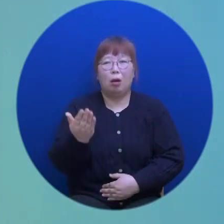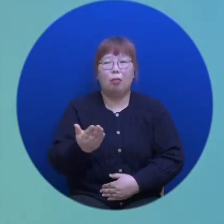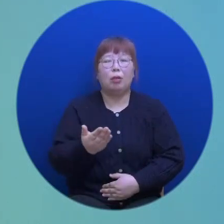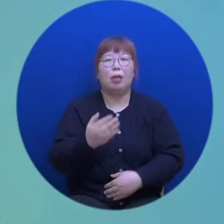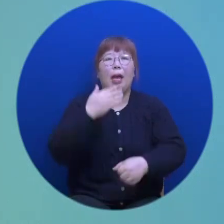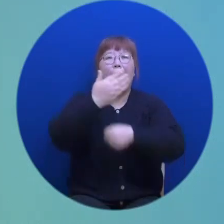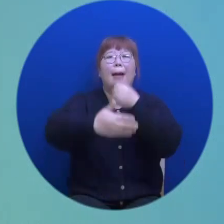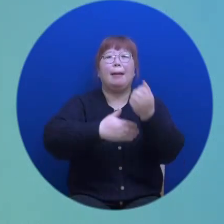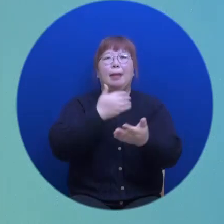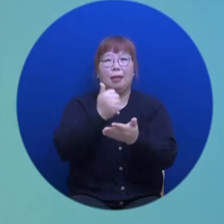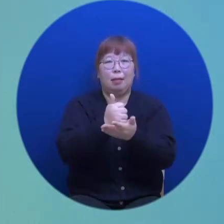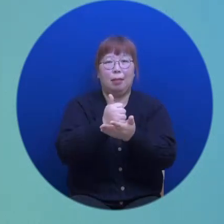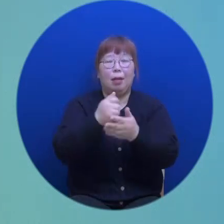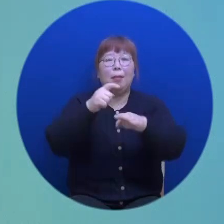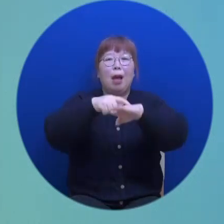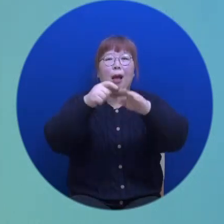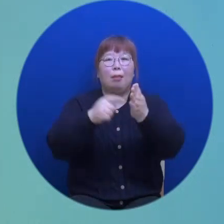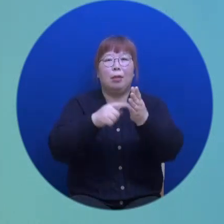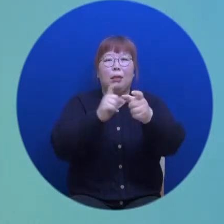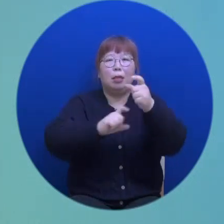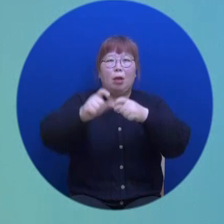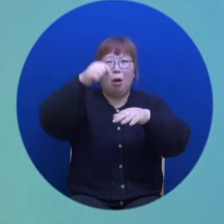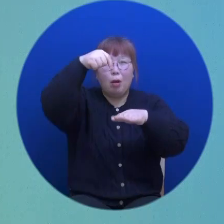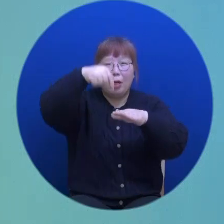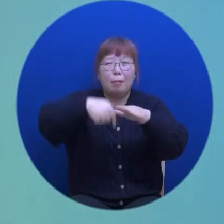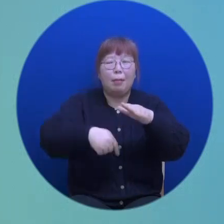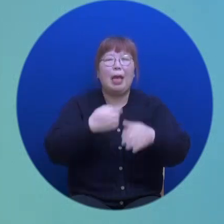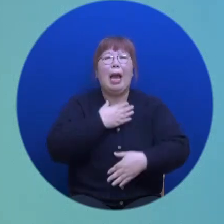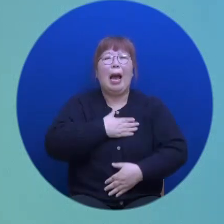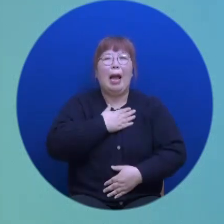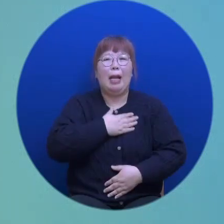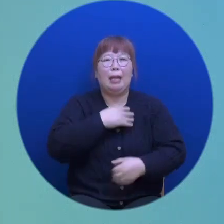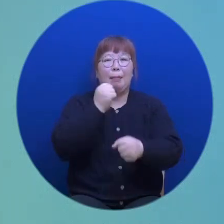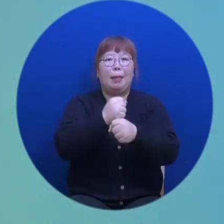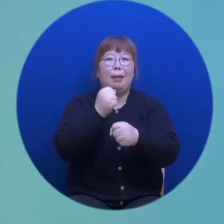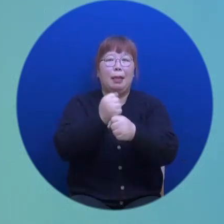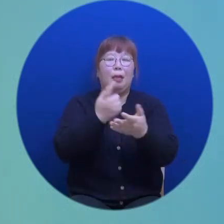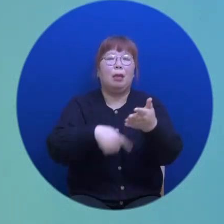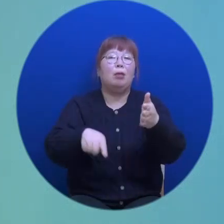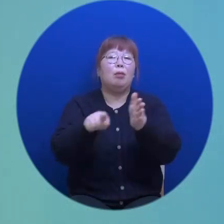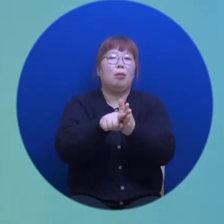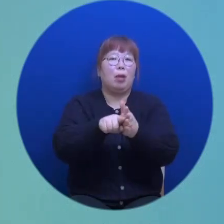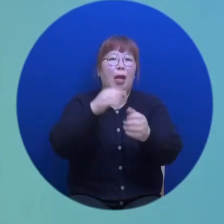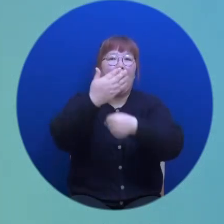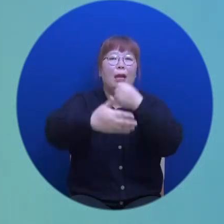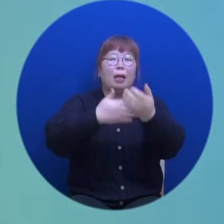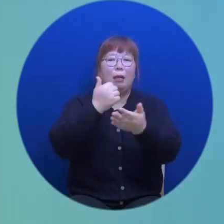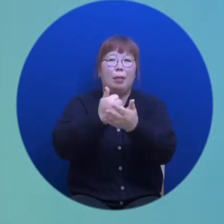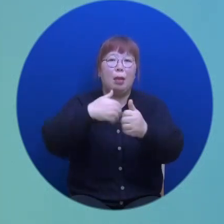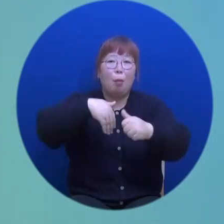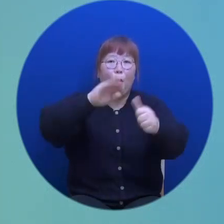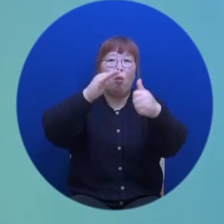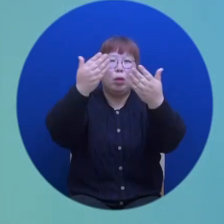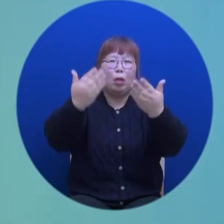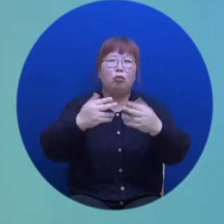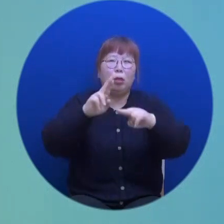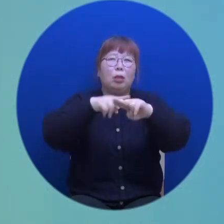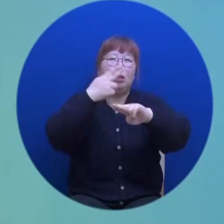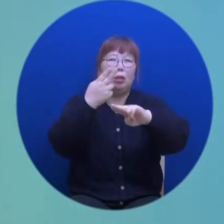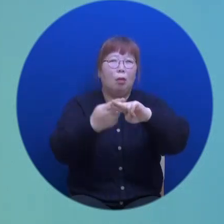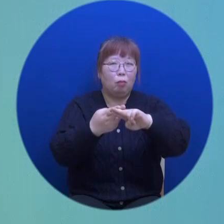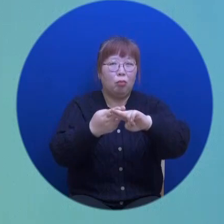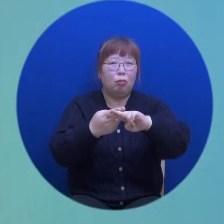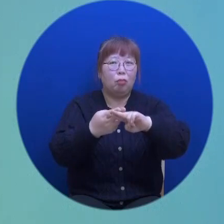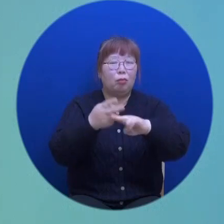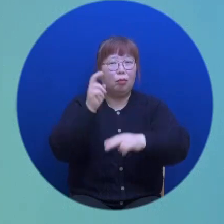하나님의 마음을 더 깊이 알게 하시기 위해서 하나님이 보내주신 선물은